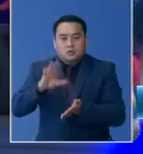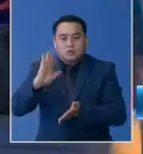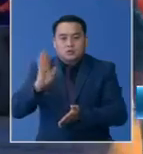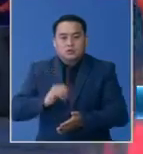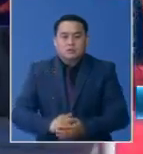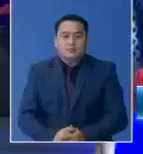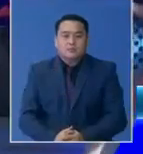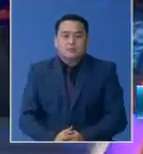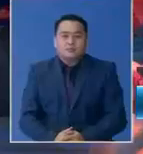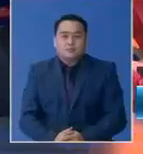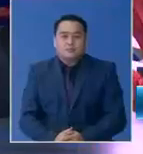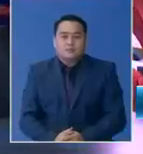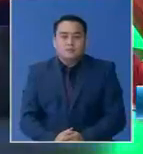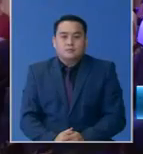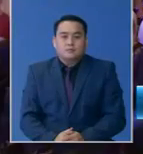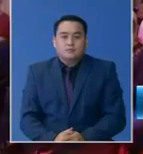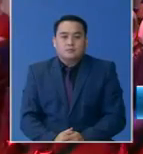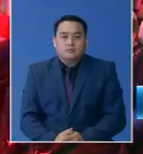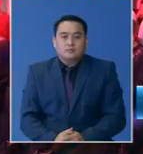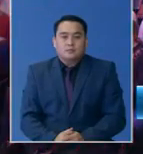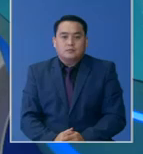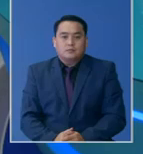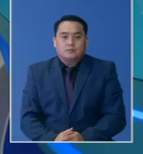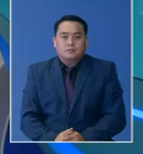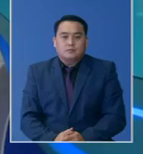Асыл, Ержан Дүйсен, Жетісу телеарнасы.